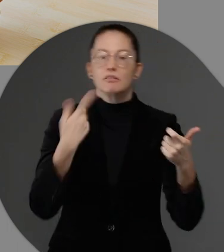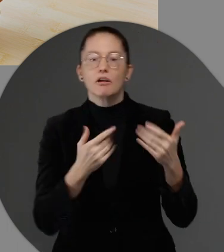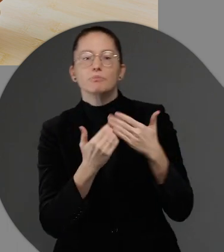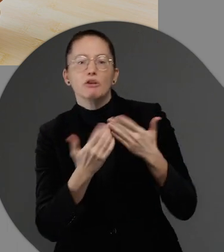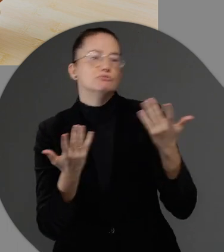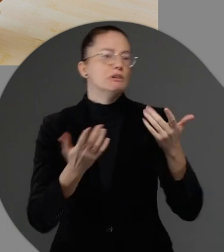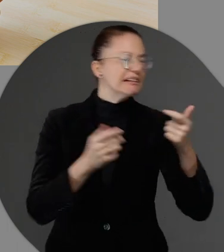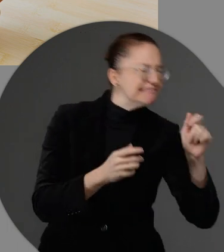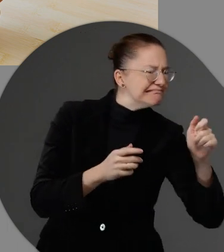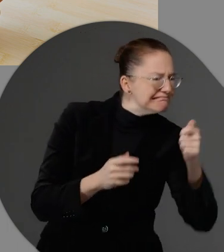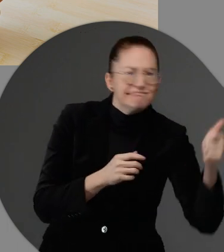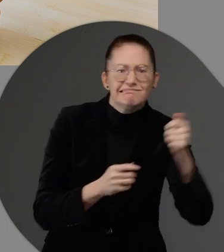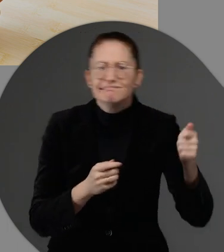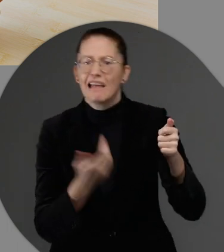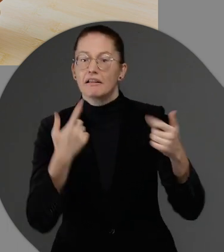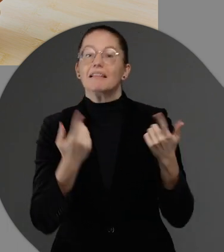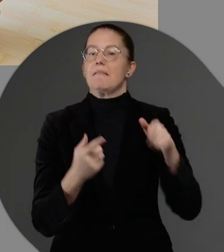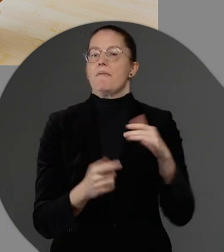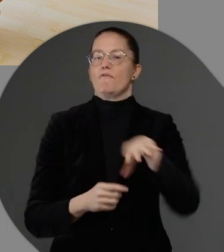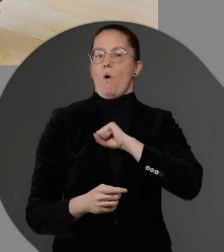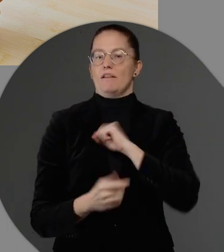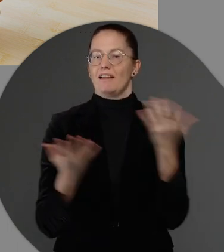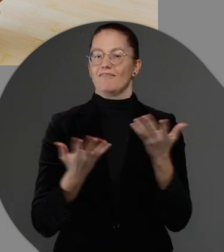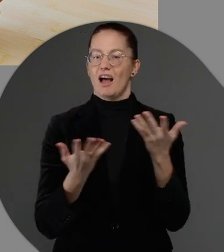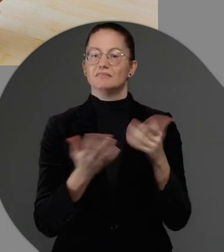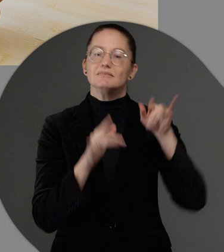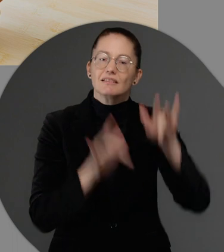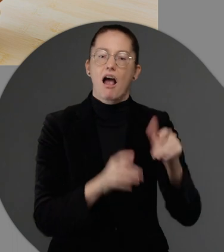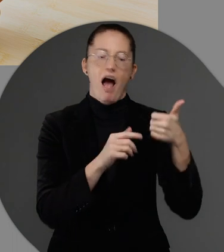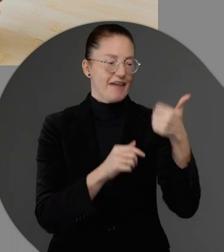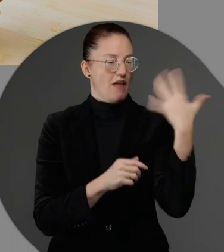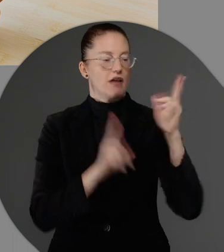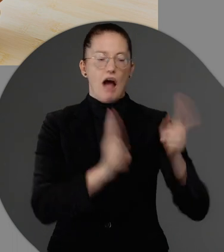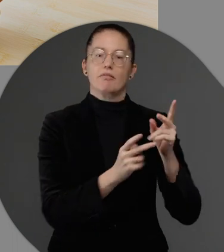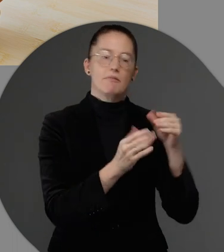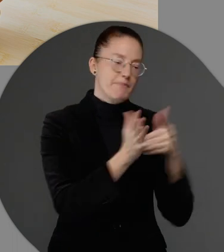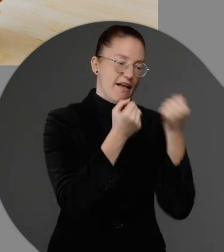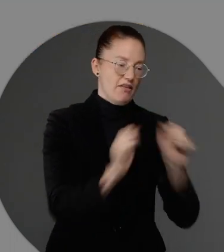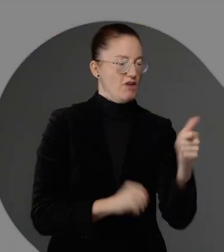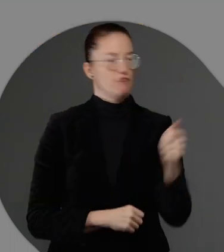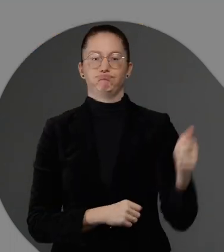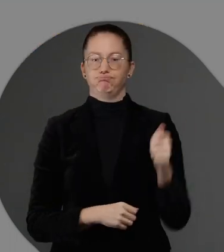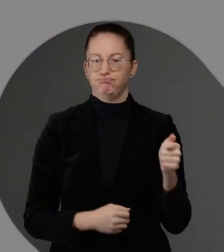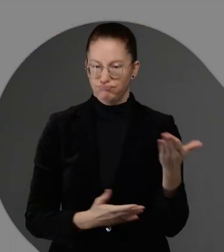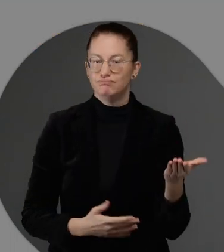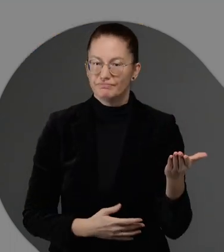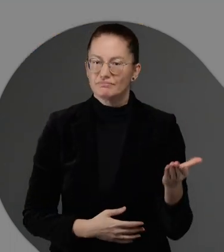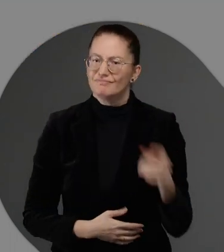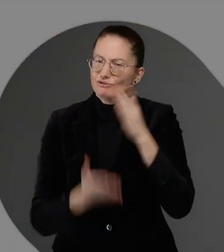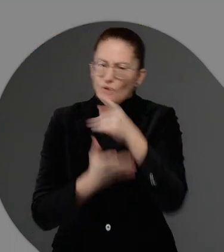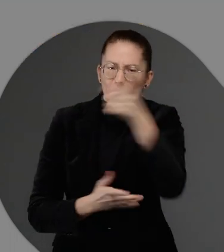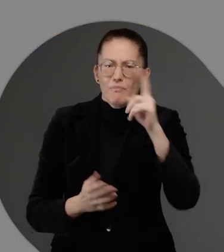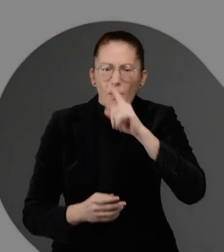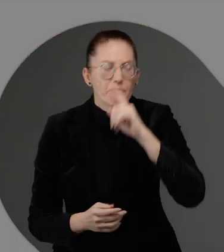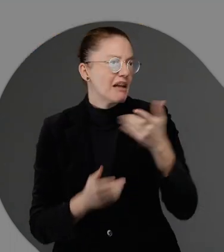eine Zoom-Geste zu machen. Dann ist es praktisch, wenn es stattdessen Schaltflächen gibt, die man mit einer Hand bedienen kann. Viele werden schon mal versucht